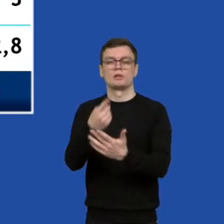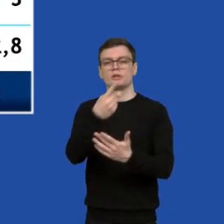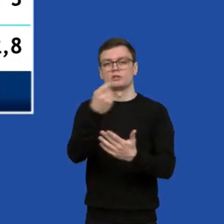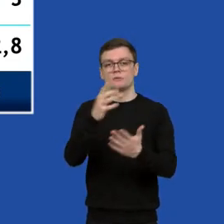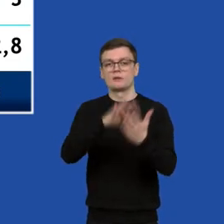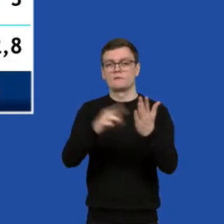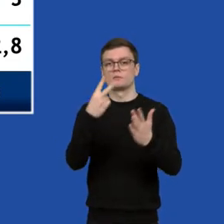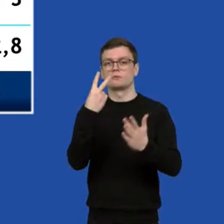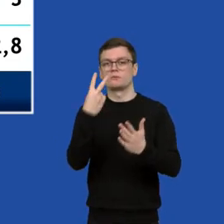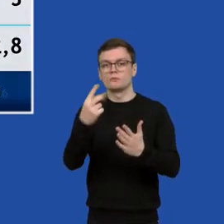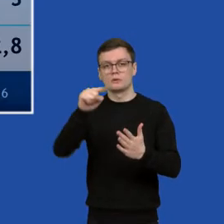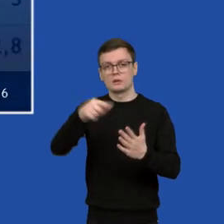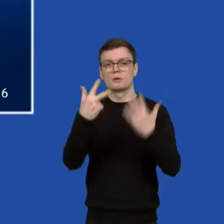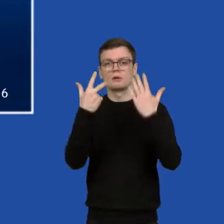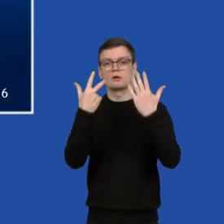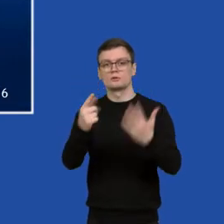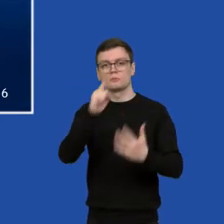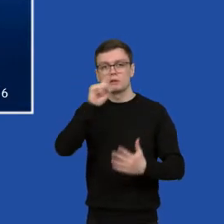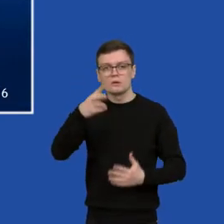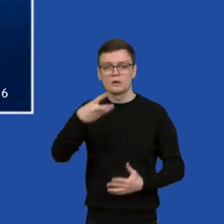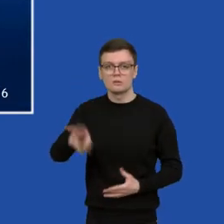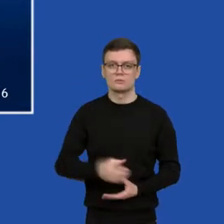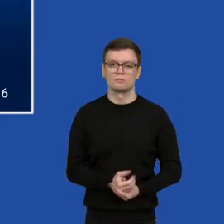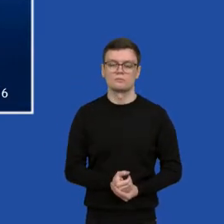192,8 milijonai eurų.